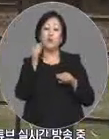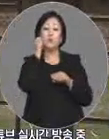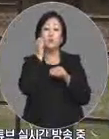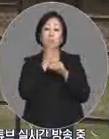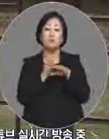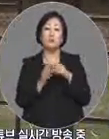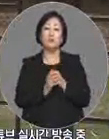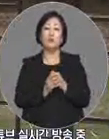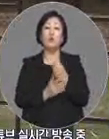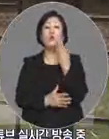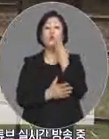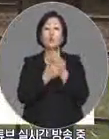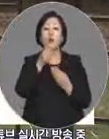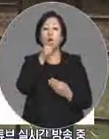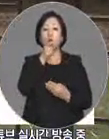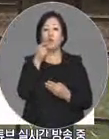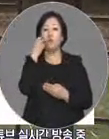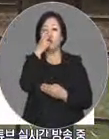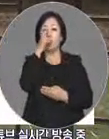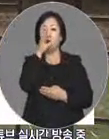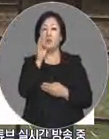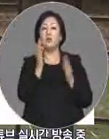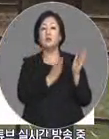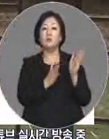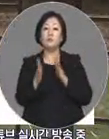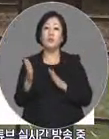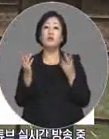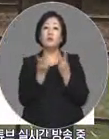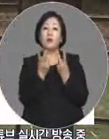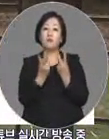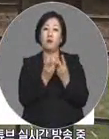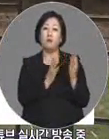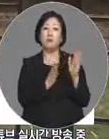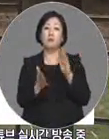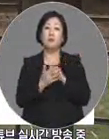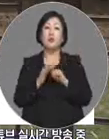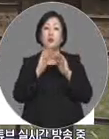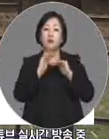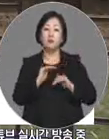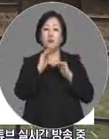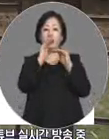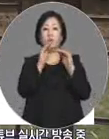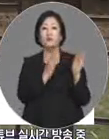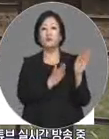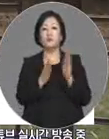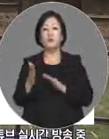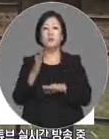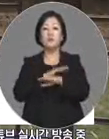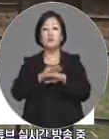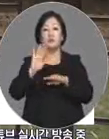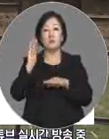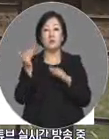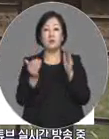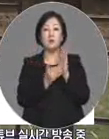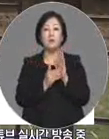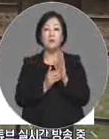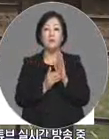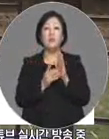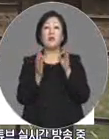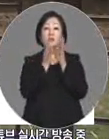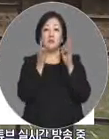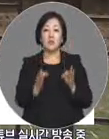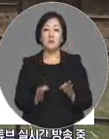통합 물 관리 방안 이기 때문에 이것이 진행한다는 것에 대해 수는 우리가 의심할 바가 없습니다 다만 쉬기가